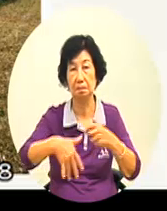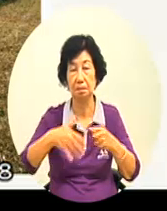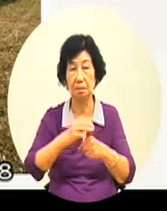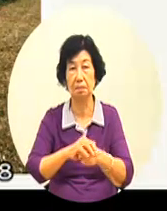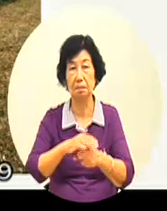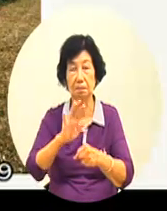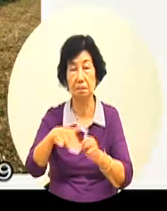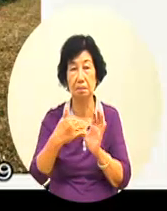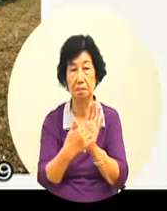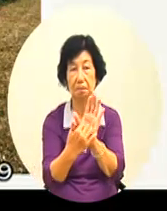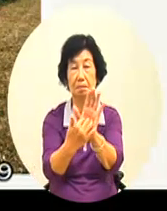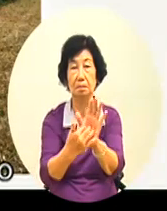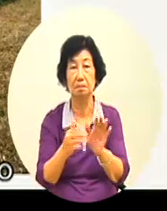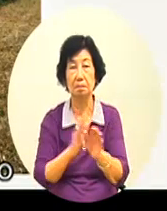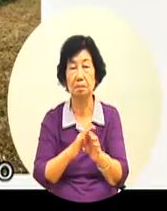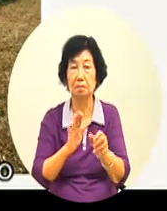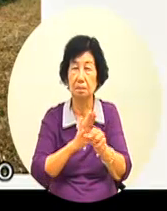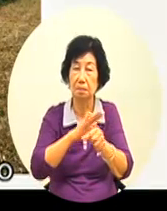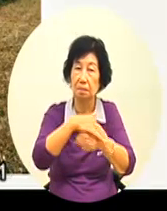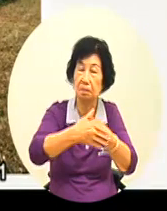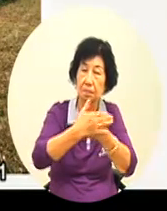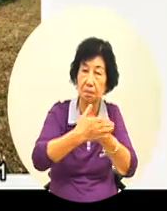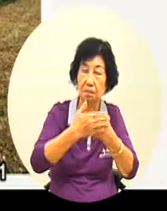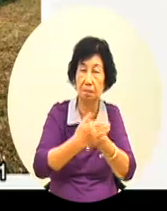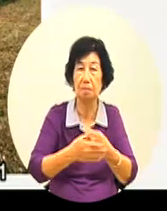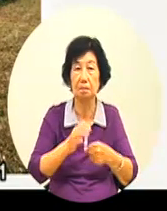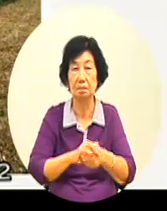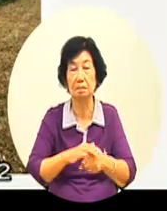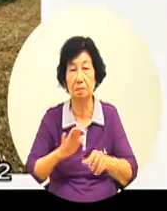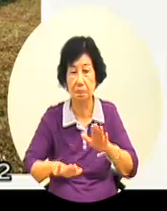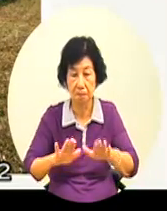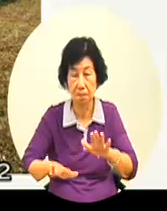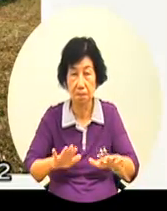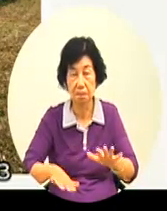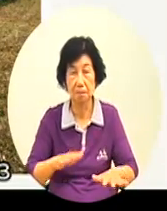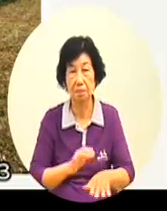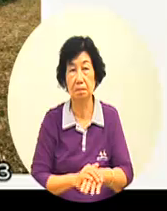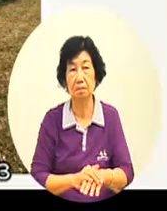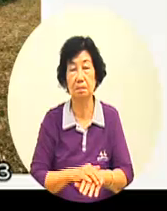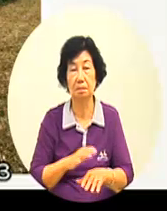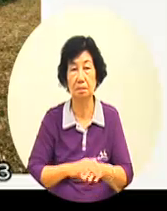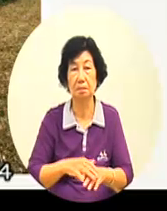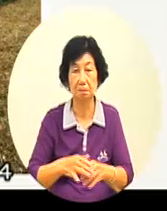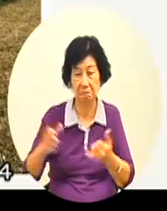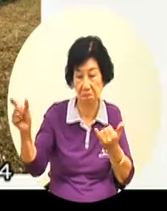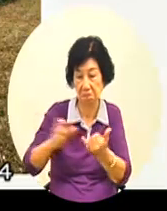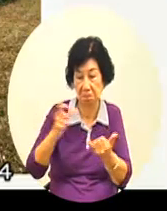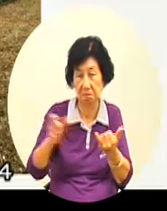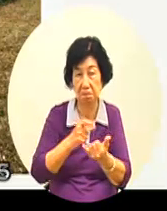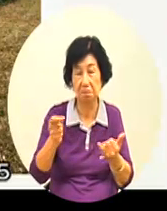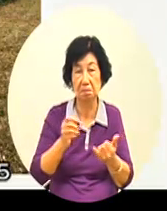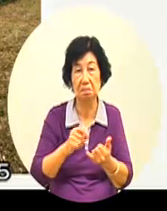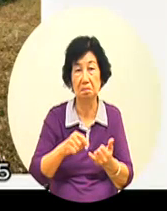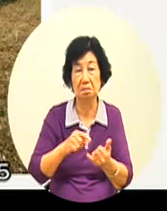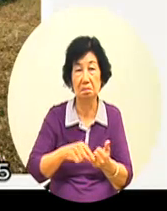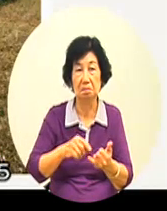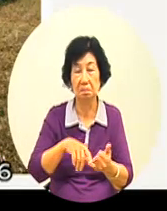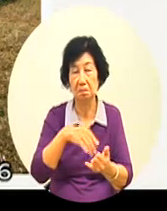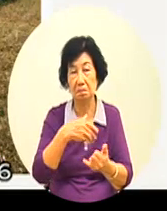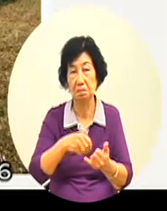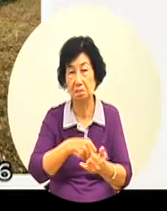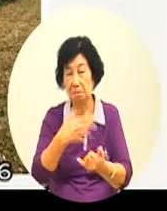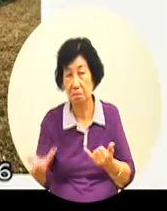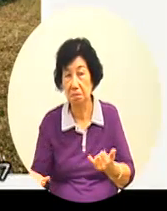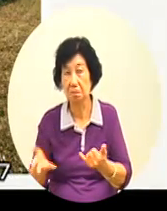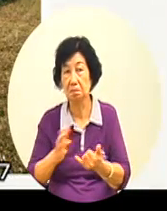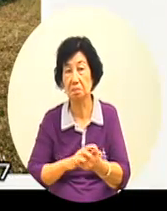防护垫哈。然后我到现场去看的时候，之所以会被台风吹掉，是因为这个防护垫我们把它定